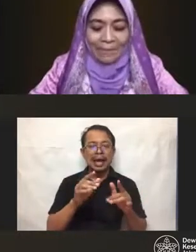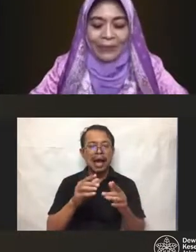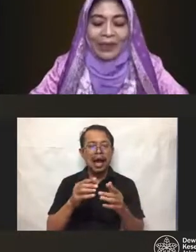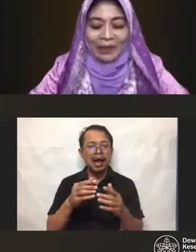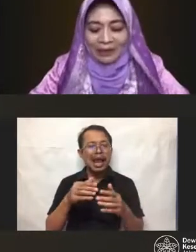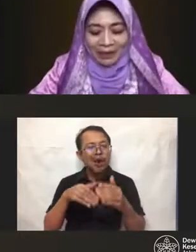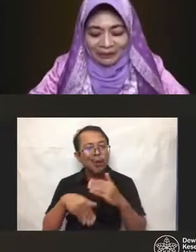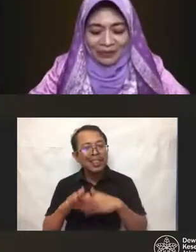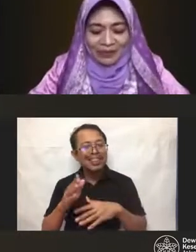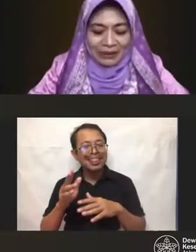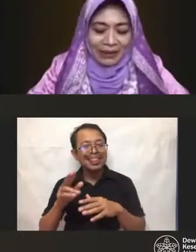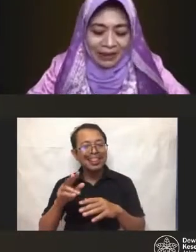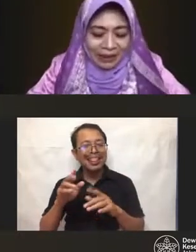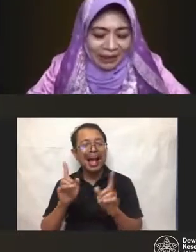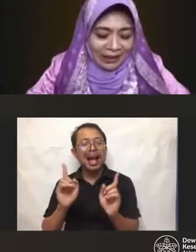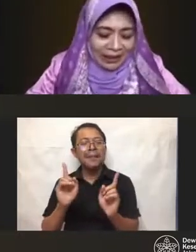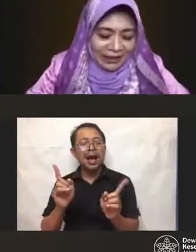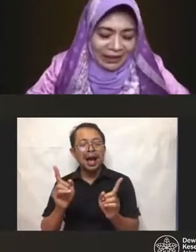sosial.